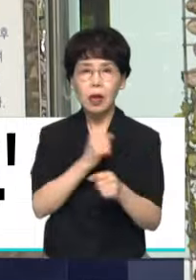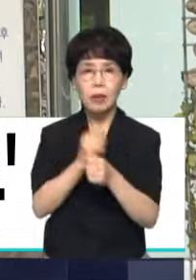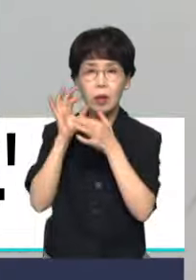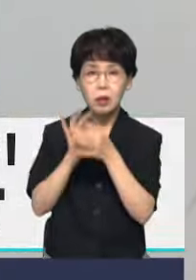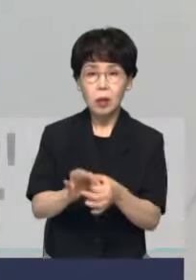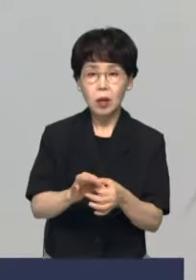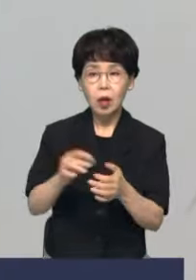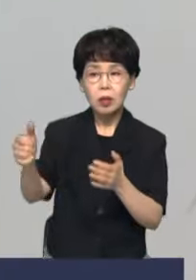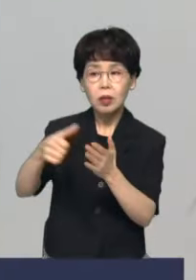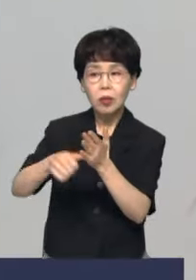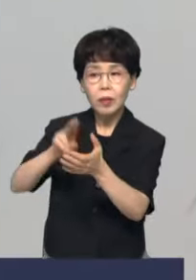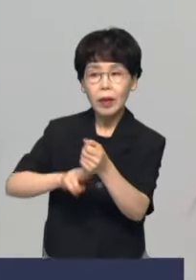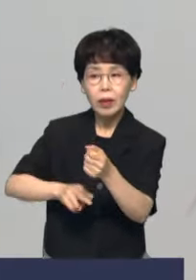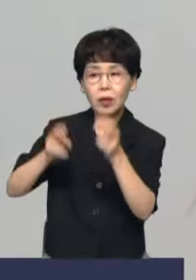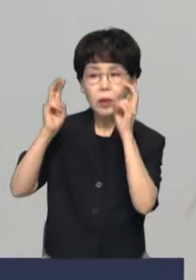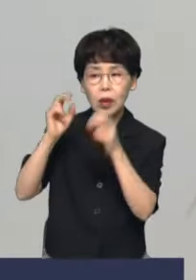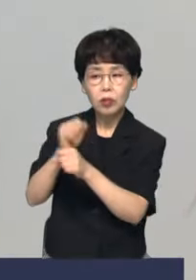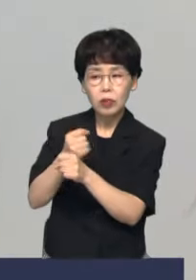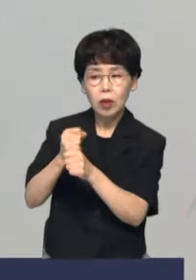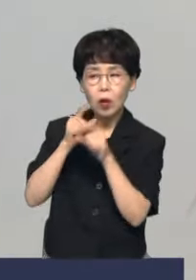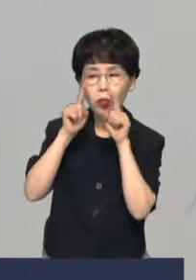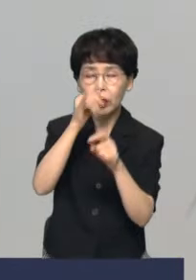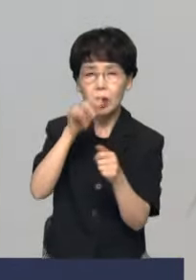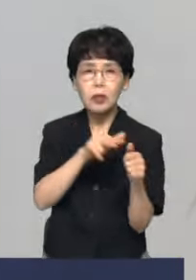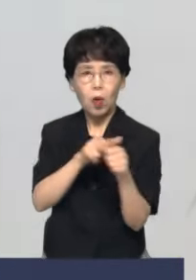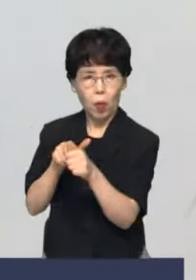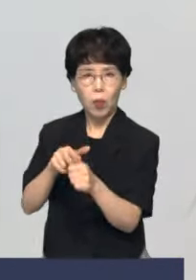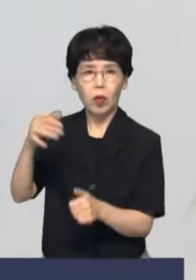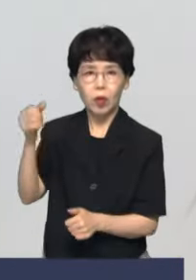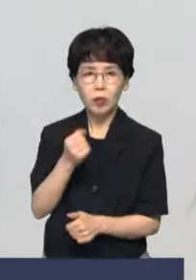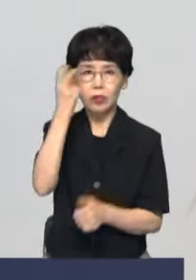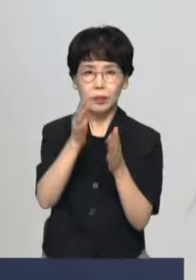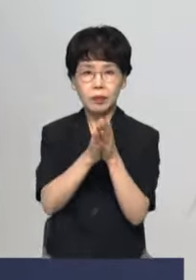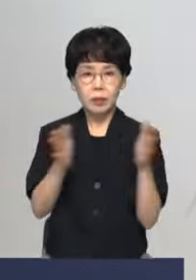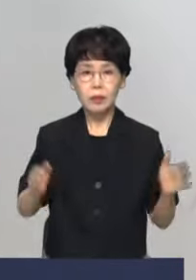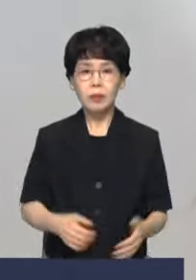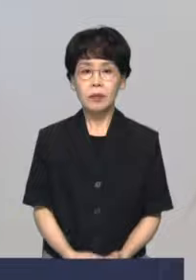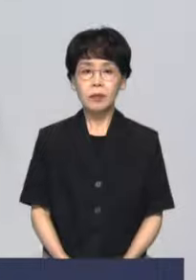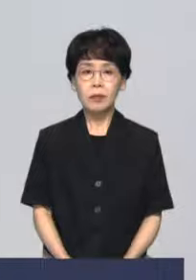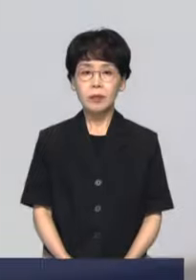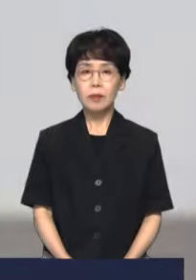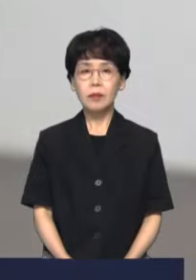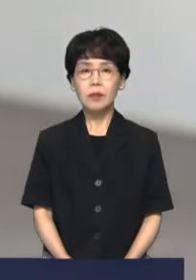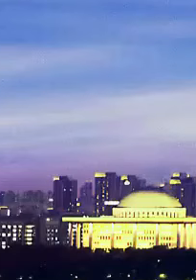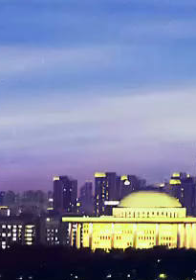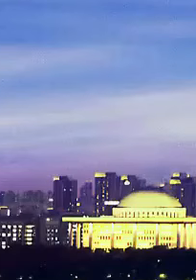진행하면서 납품업체와 유착 의혹이 있다는 첩보를 접수하고 수사에 착수했습니다.